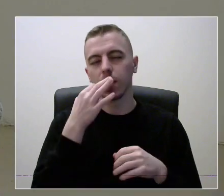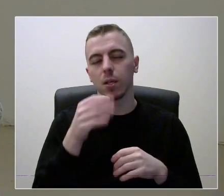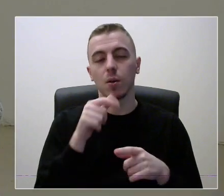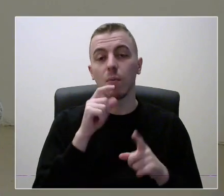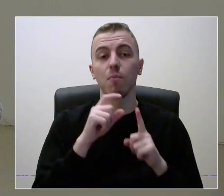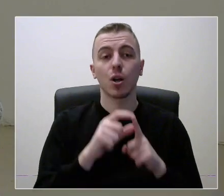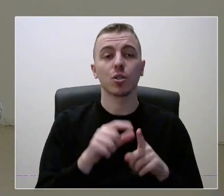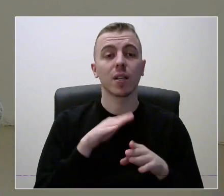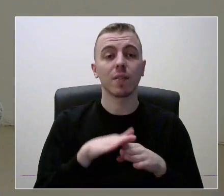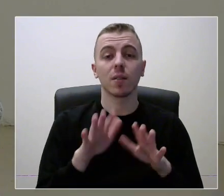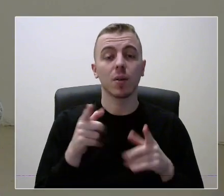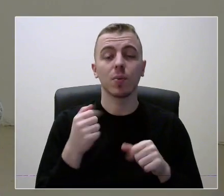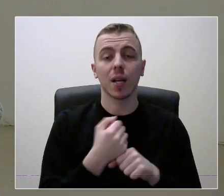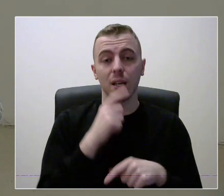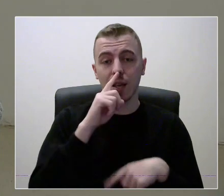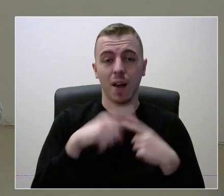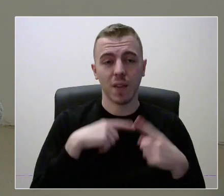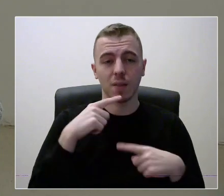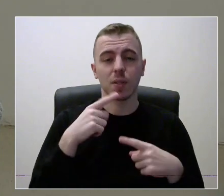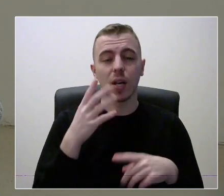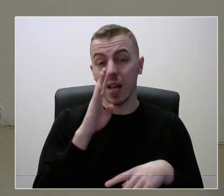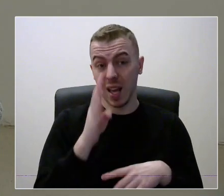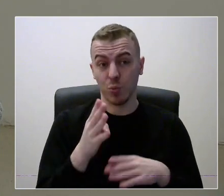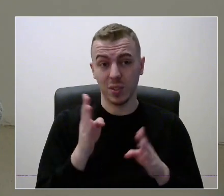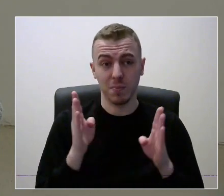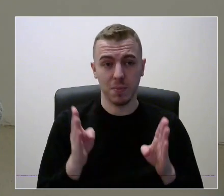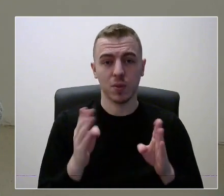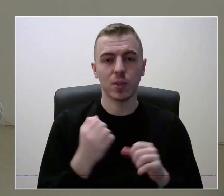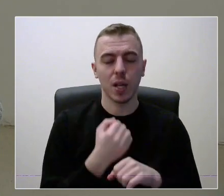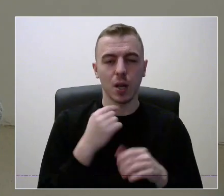jums reikėtų kiekvienais metais, 4 metus, numatyti po